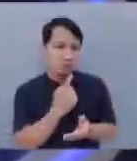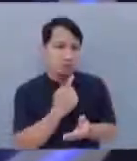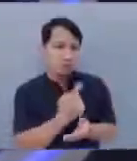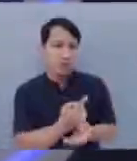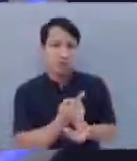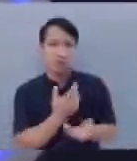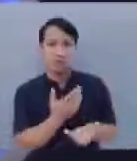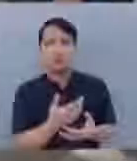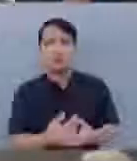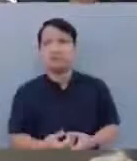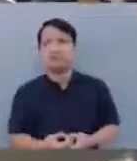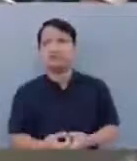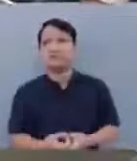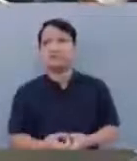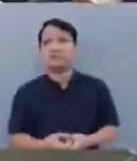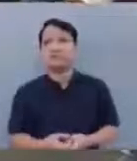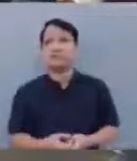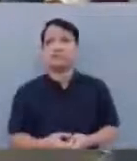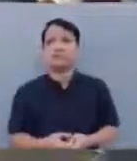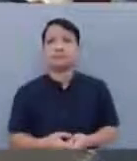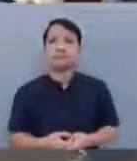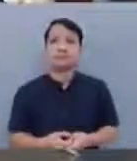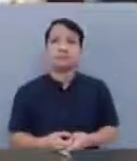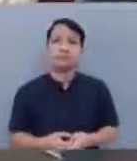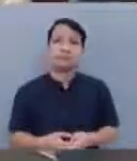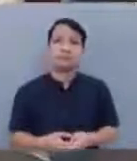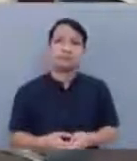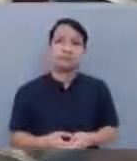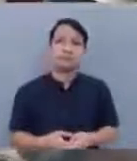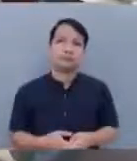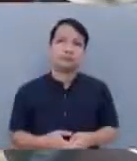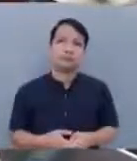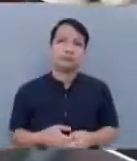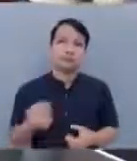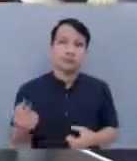ako. Siguro.